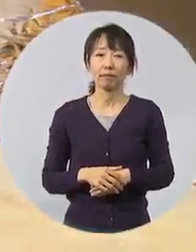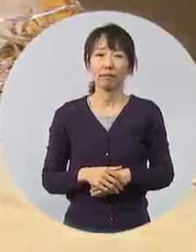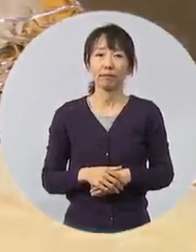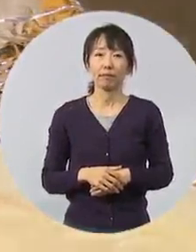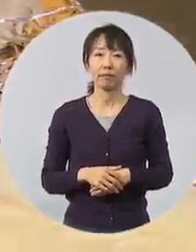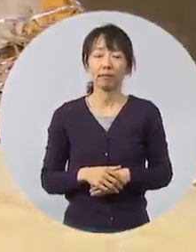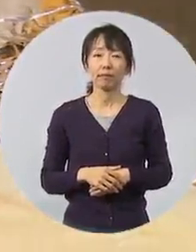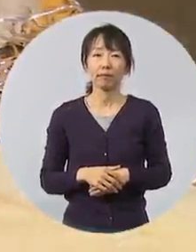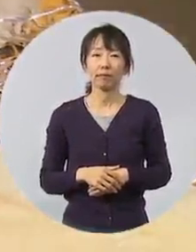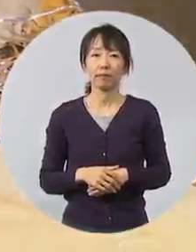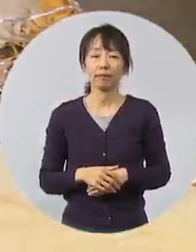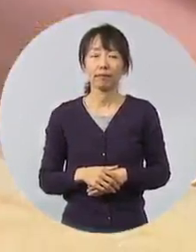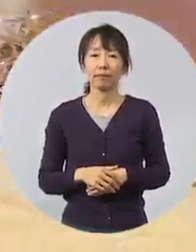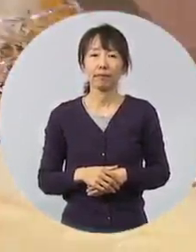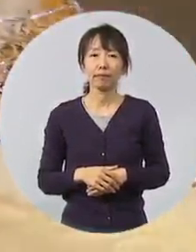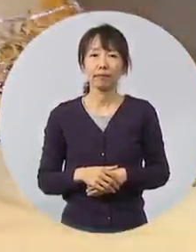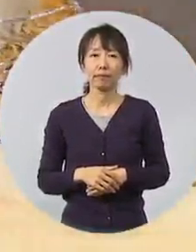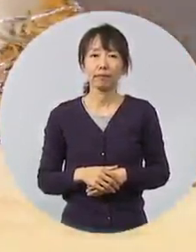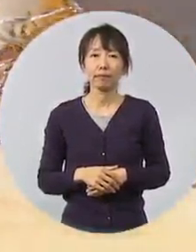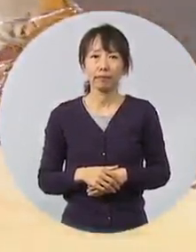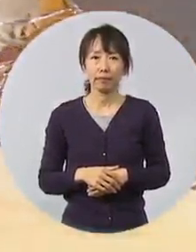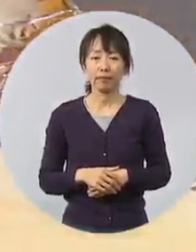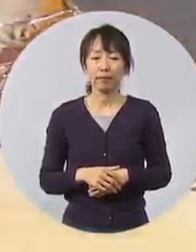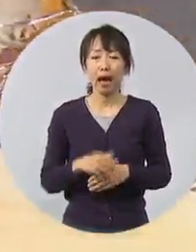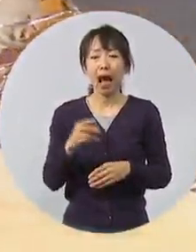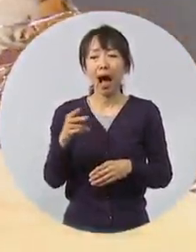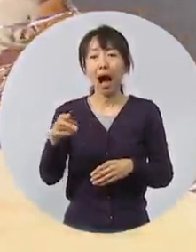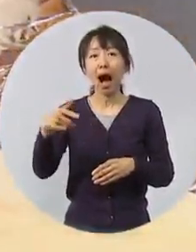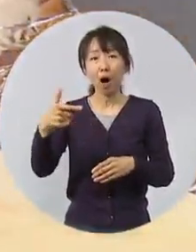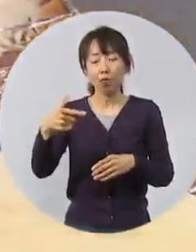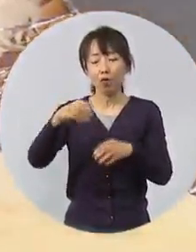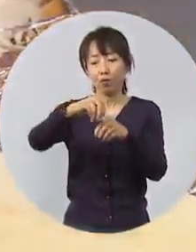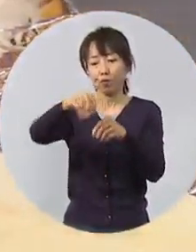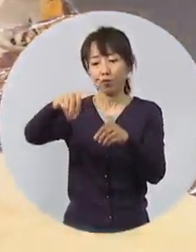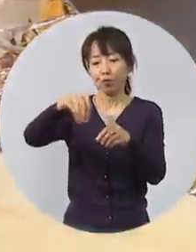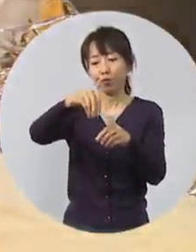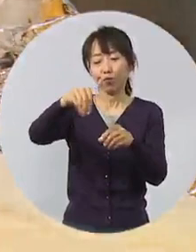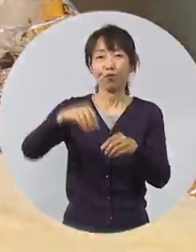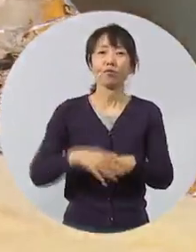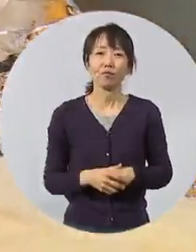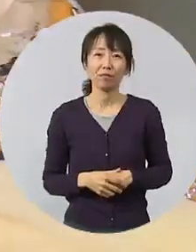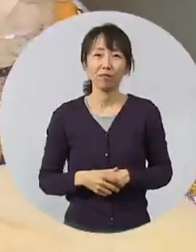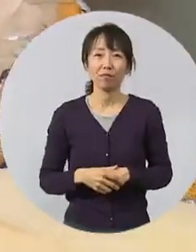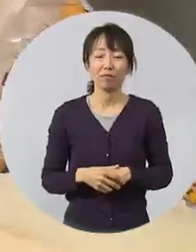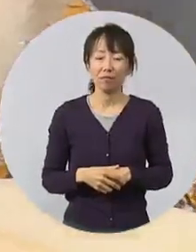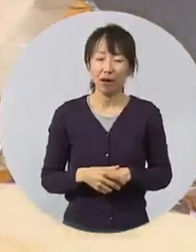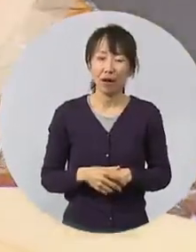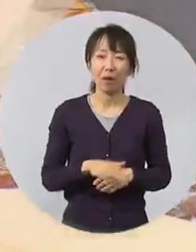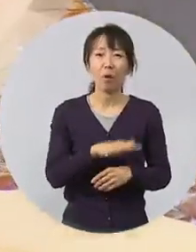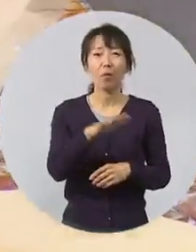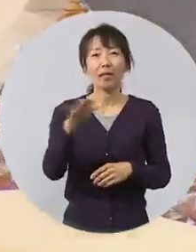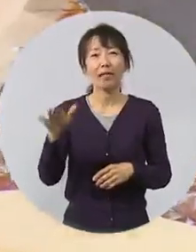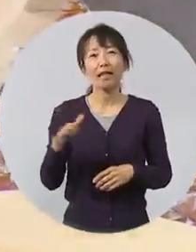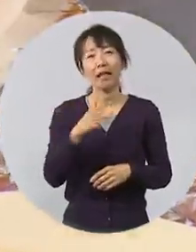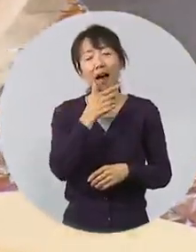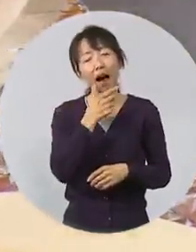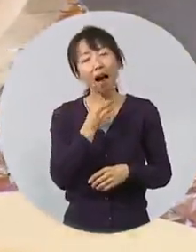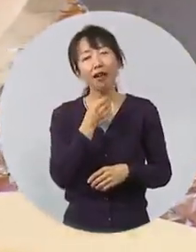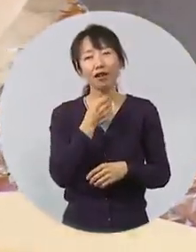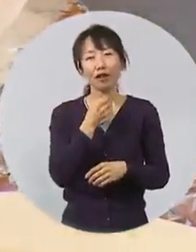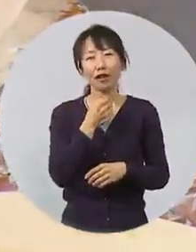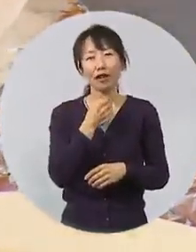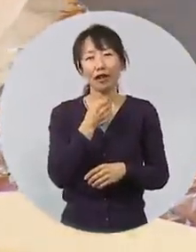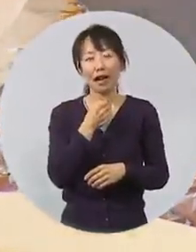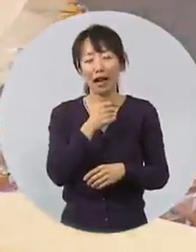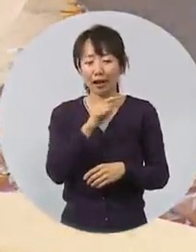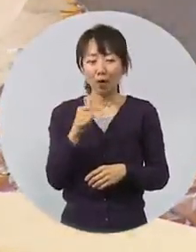トマトを乗せ、 はい、 とハムを散らします。 うん、もうみんなが大好きな具材